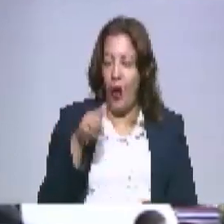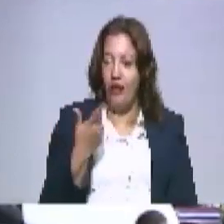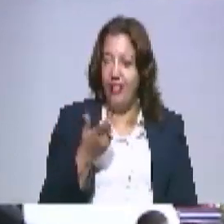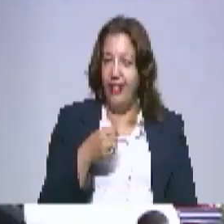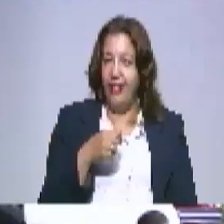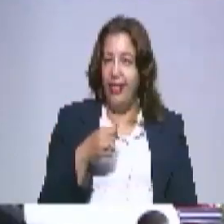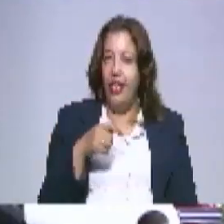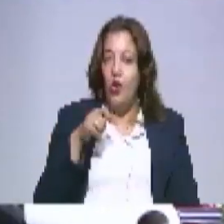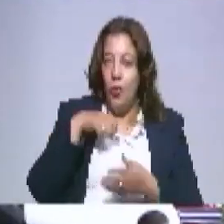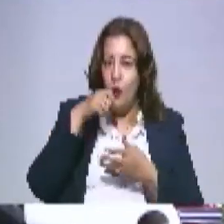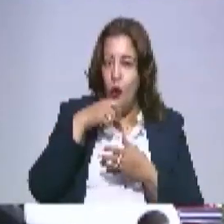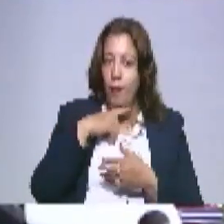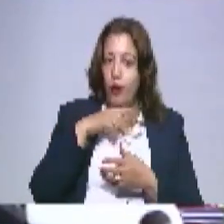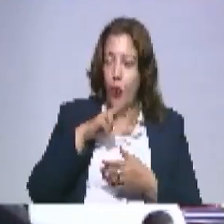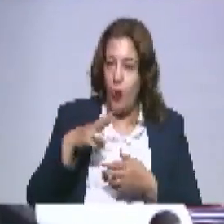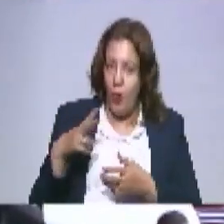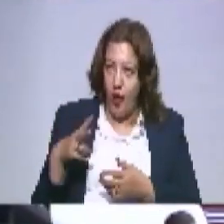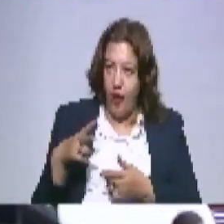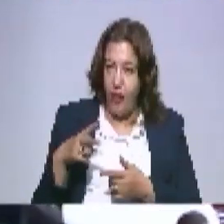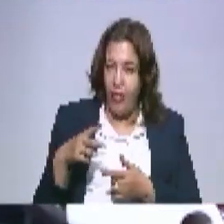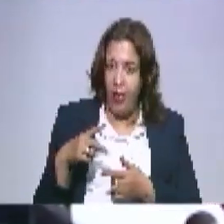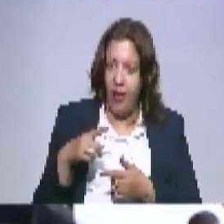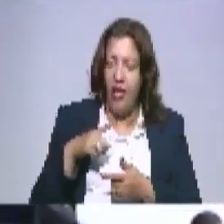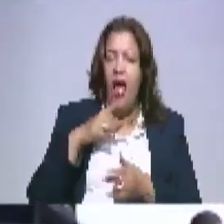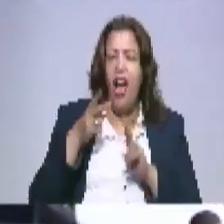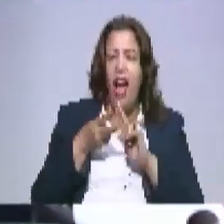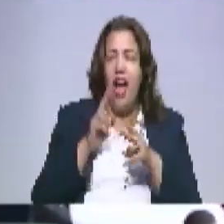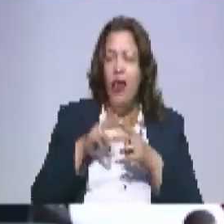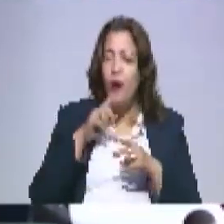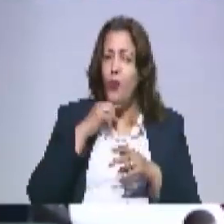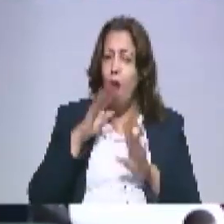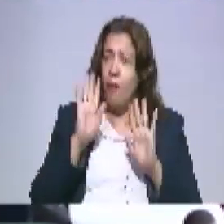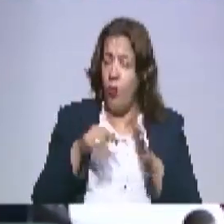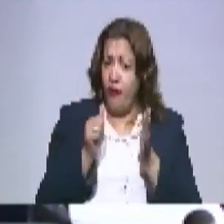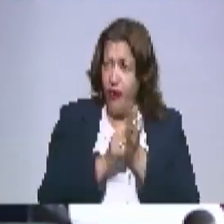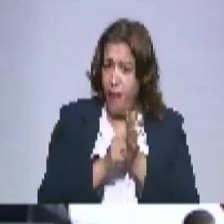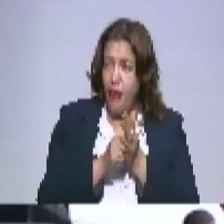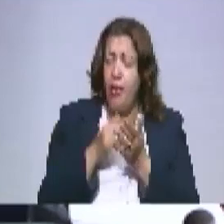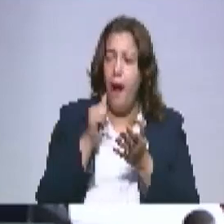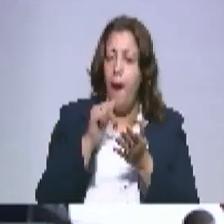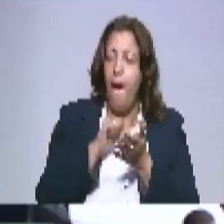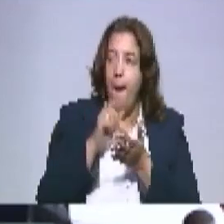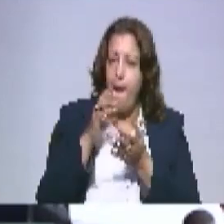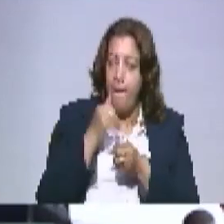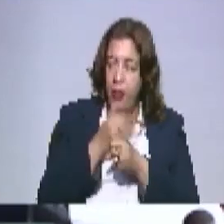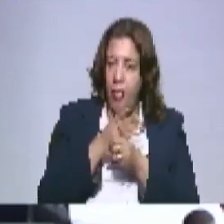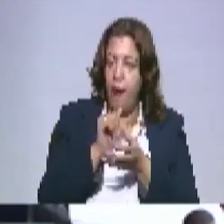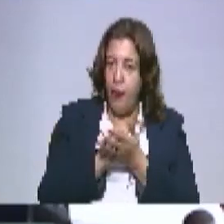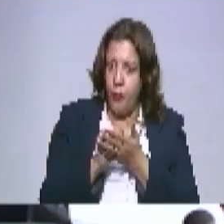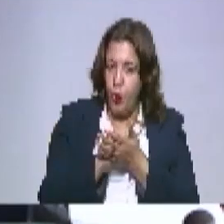النهارده عملنا شوربه خضار. قلنا الخضار اللي موجود عند حضرتك في البيت، حطينا بصله مبشوره، حطينا